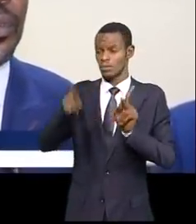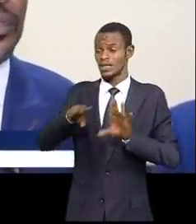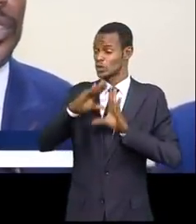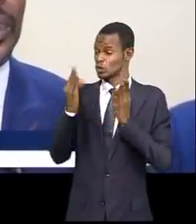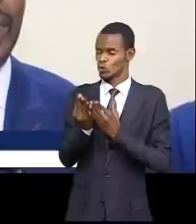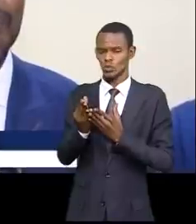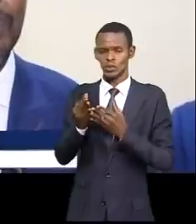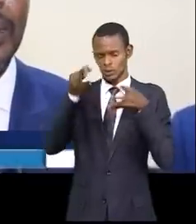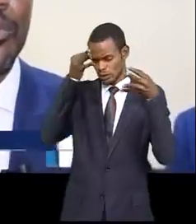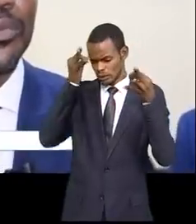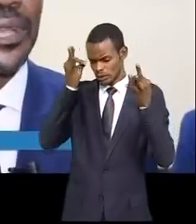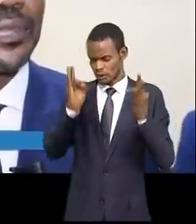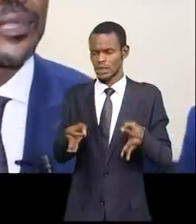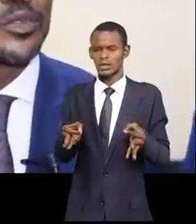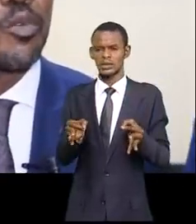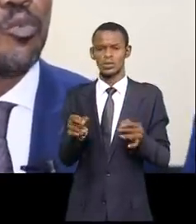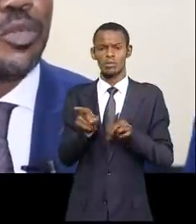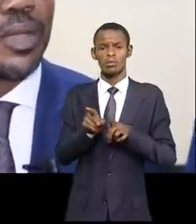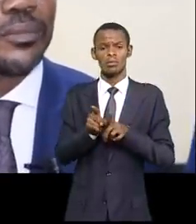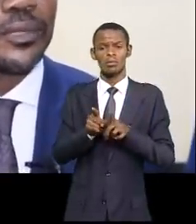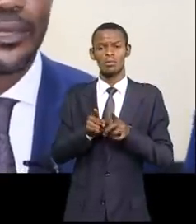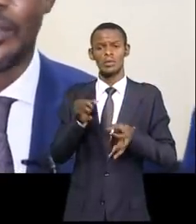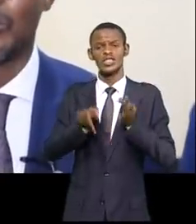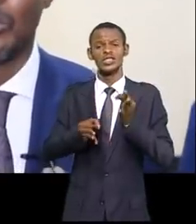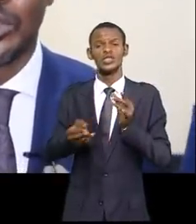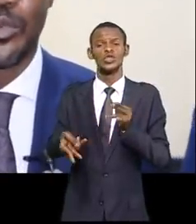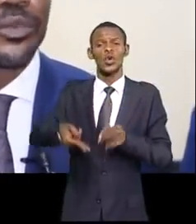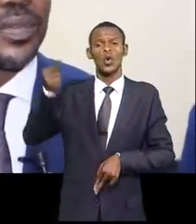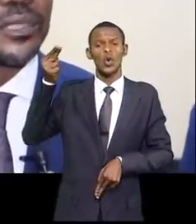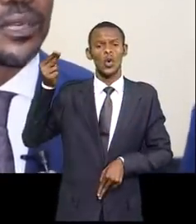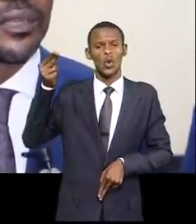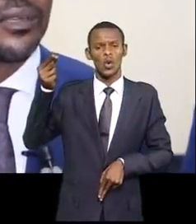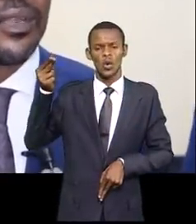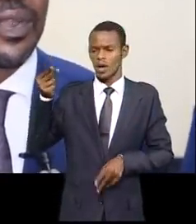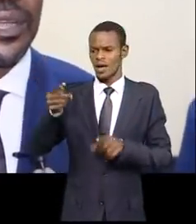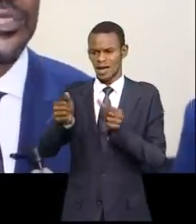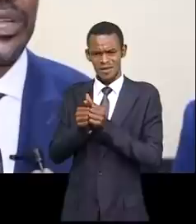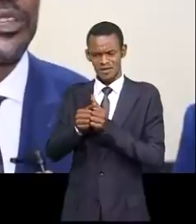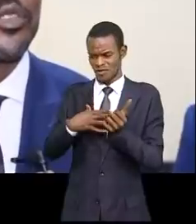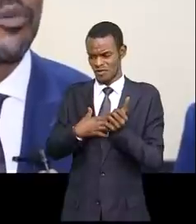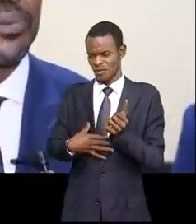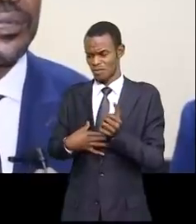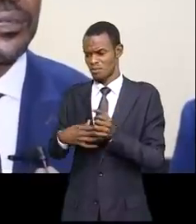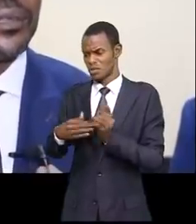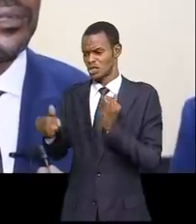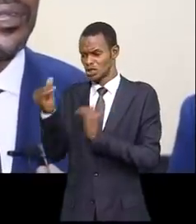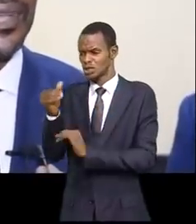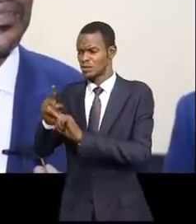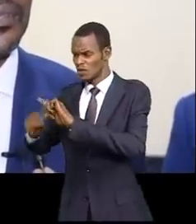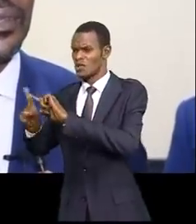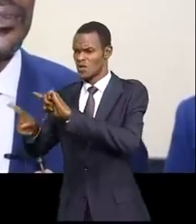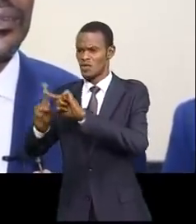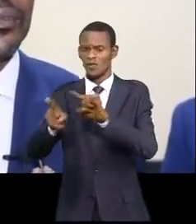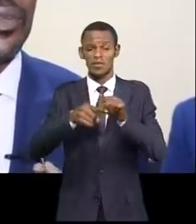général près la cour de cassation lui même et tous les autres marchés sera l'engagement qu'ils ont pris de